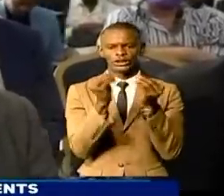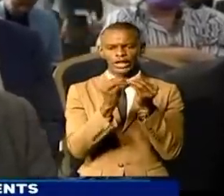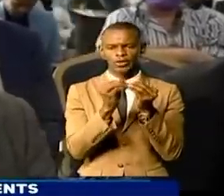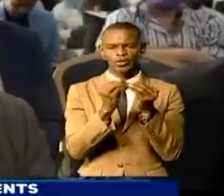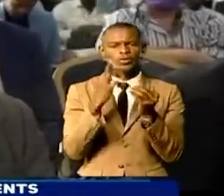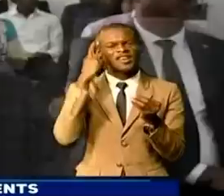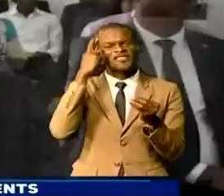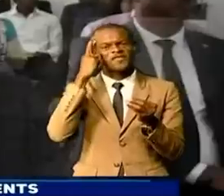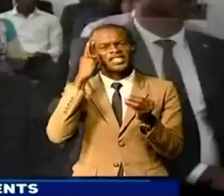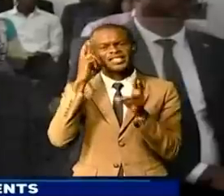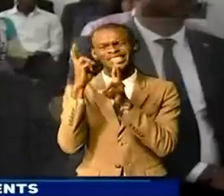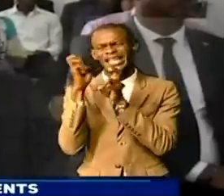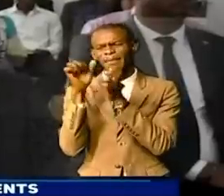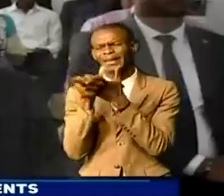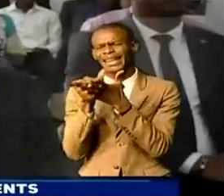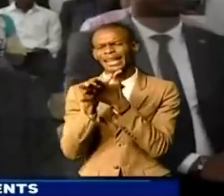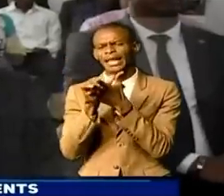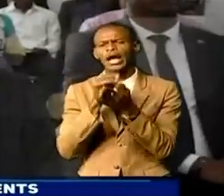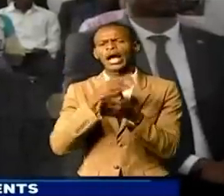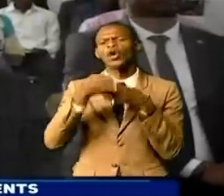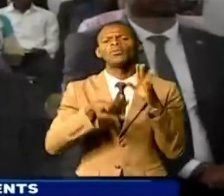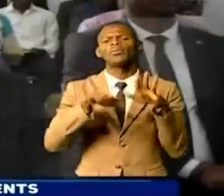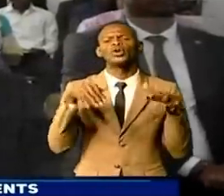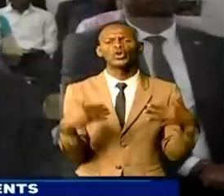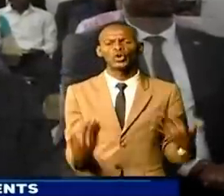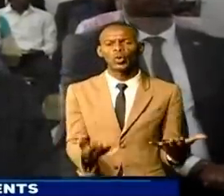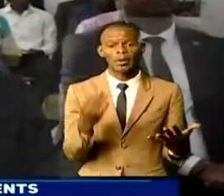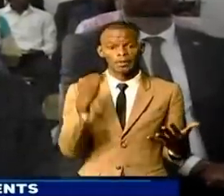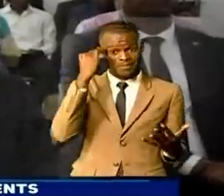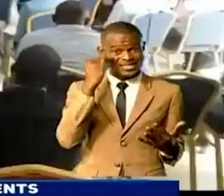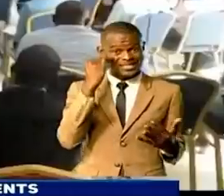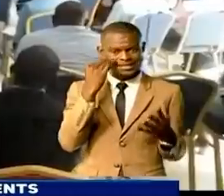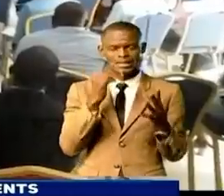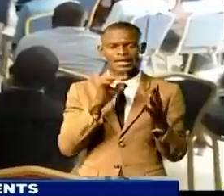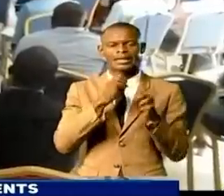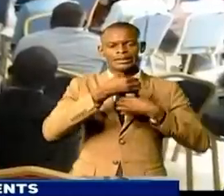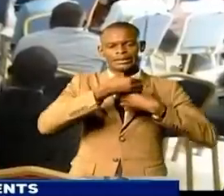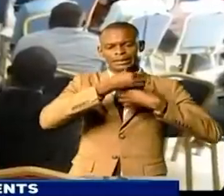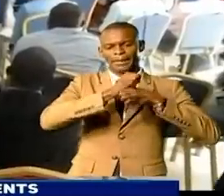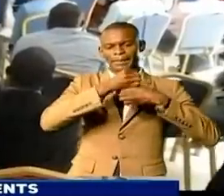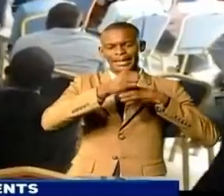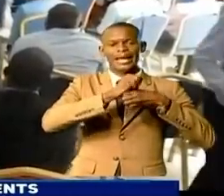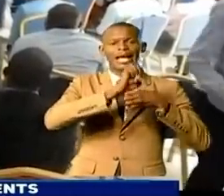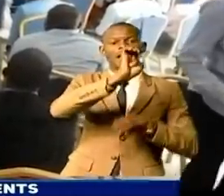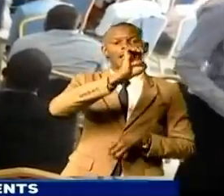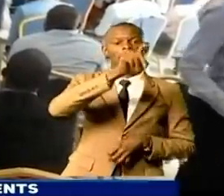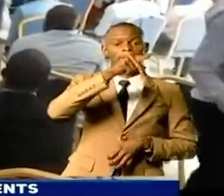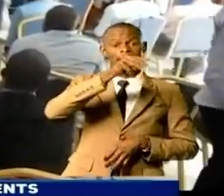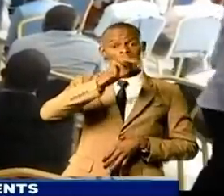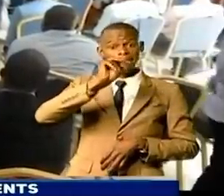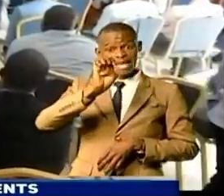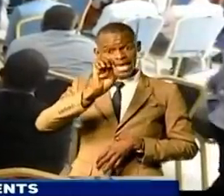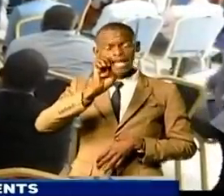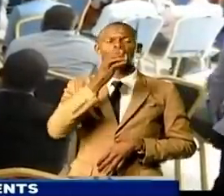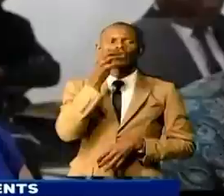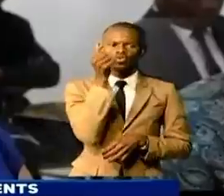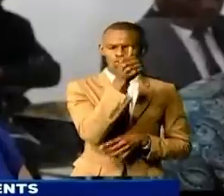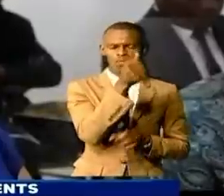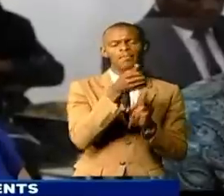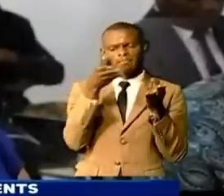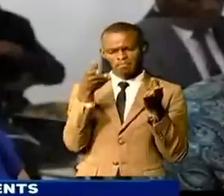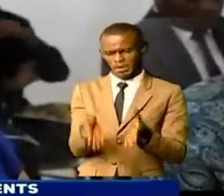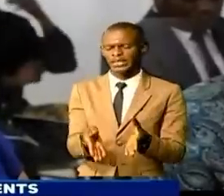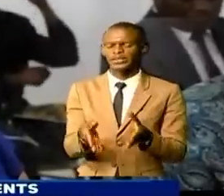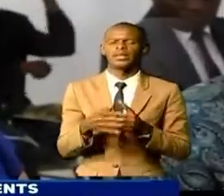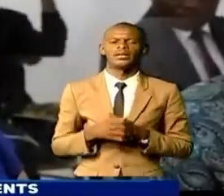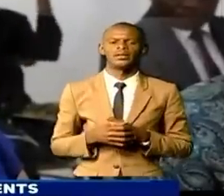RDC ». Sous la supervision du ministre d'État en charge de l'entrepreneuriat, Maître Eustache Mouranzi Mumbembe,